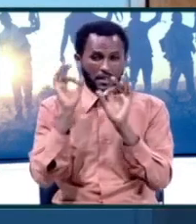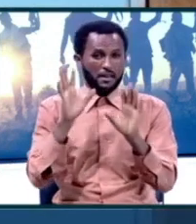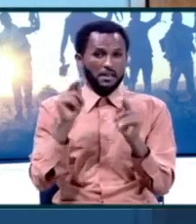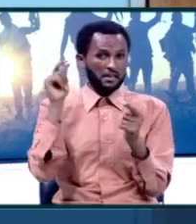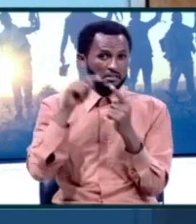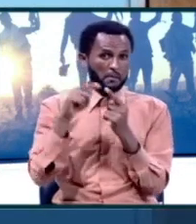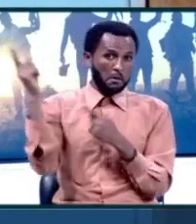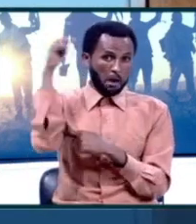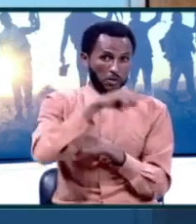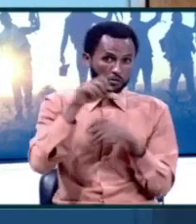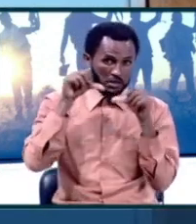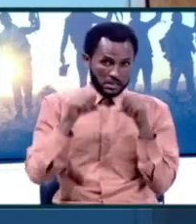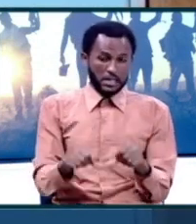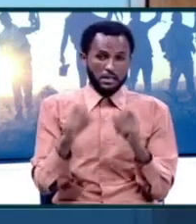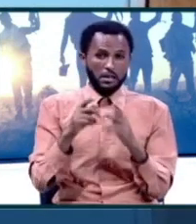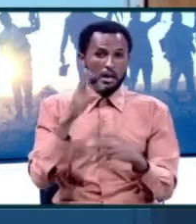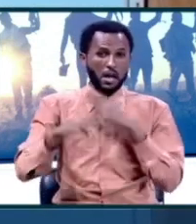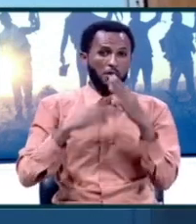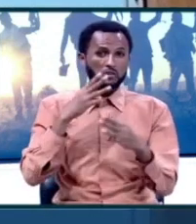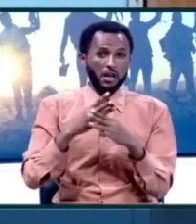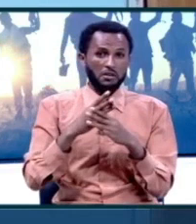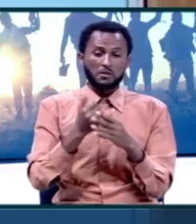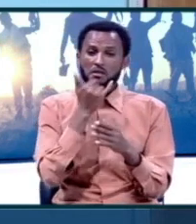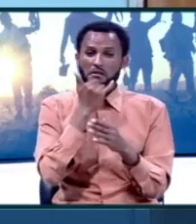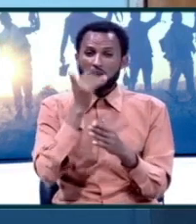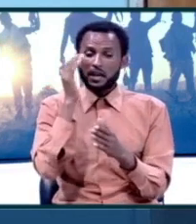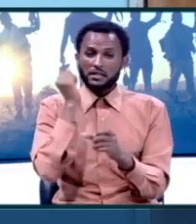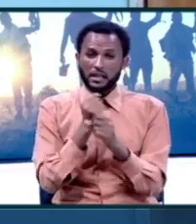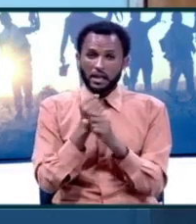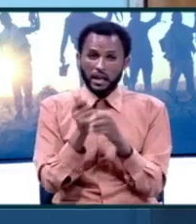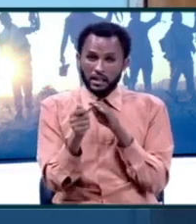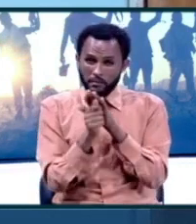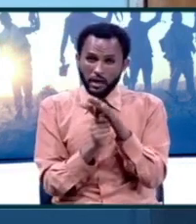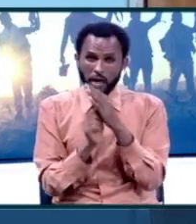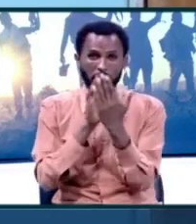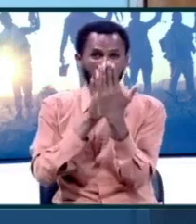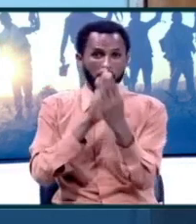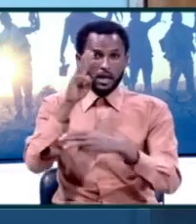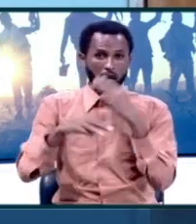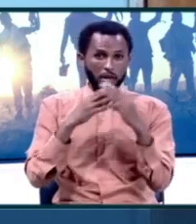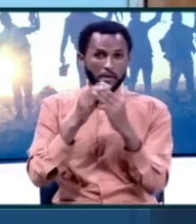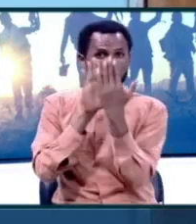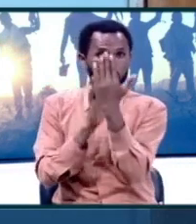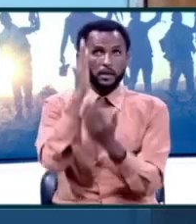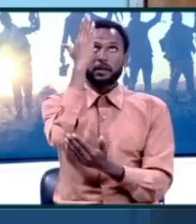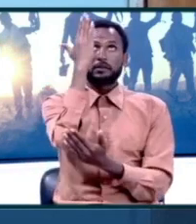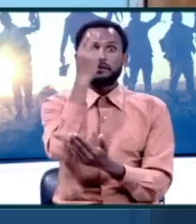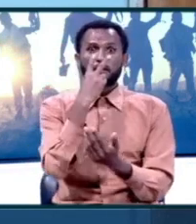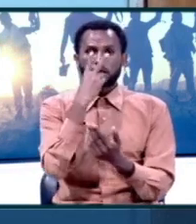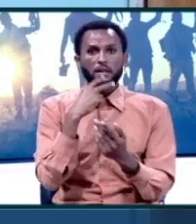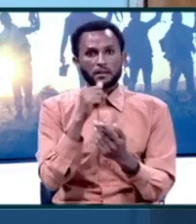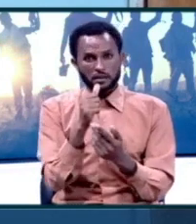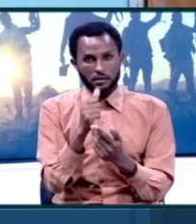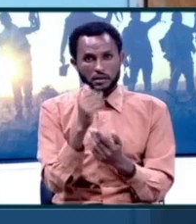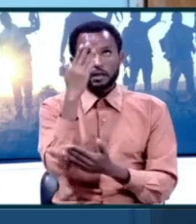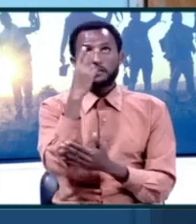መዓልቲ ኢሉ ዝፀንሕ እምበር ኣብዚ ዓለም ክፍኣት ሰሪሕካ ተሓዊ ኢሉ ተርፍ ነገር የለን ኣብ ቅድሚ ዓለምን ኣብ ቅድሚ እግዚኣብሄር ሰብ ኣይርኢ እግዚኣብሄር